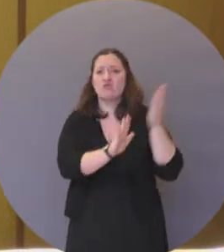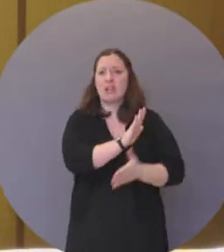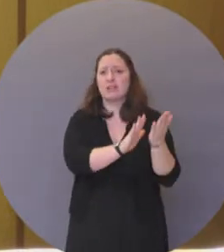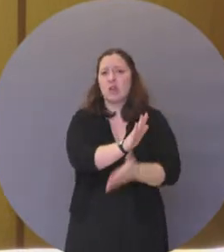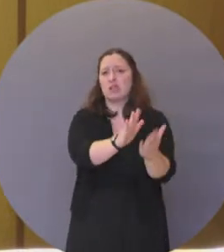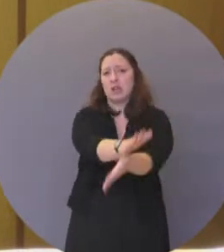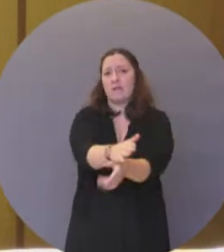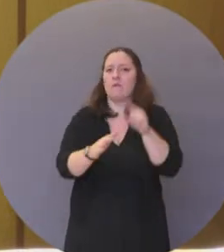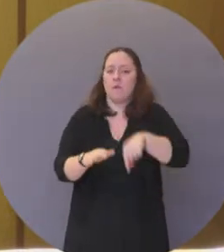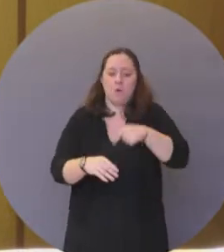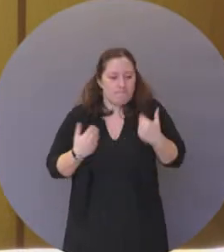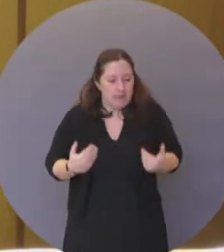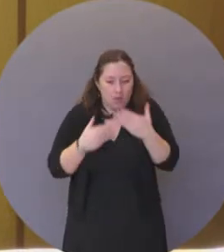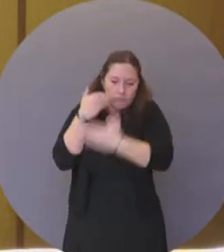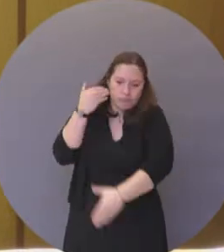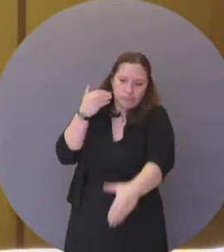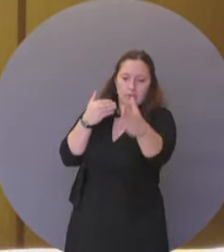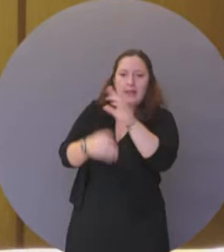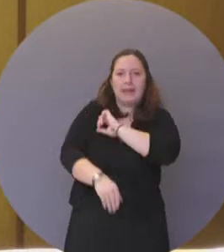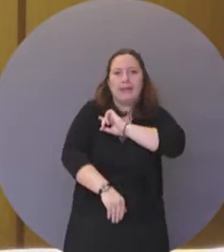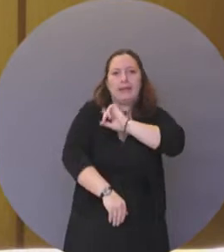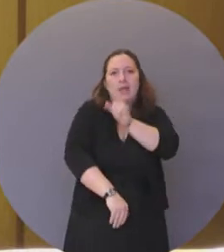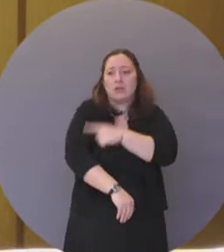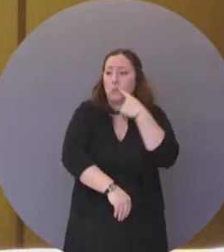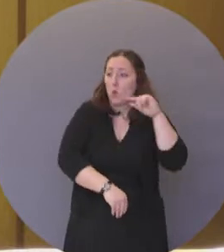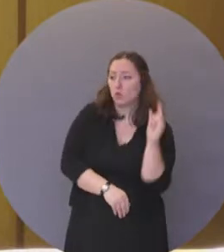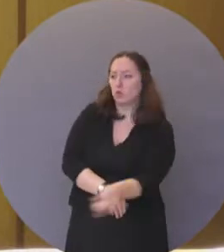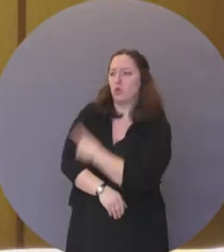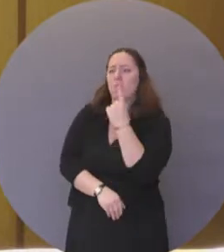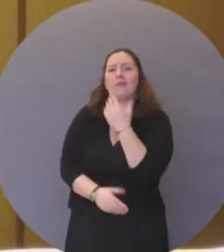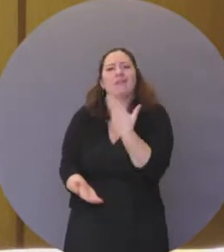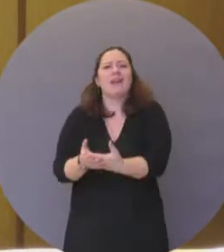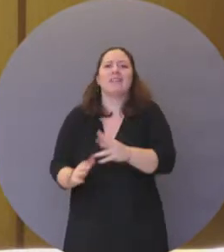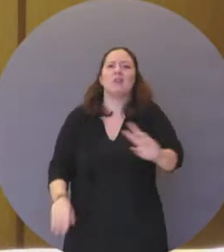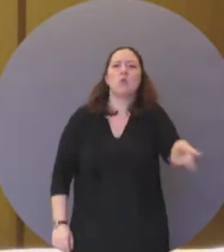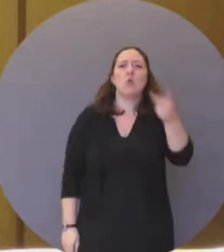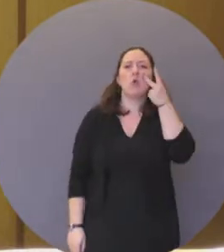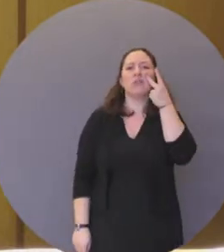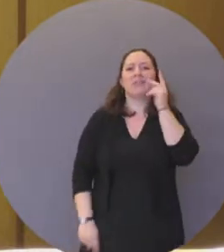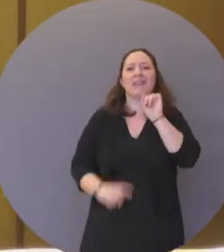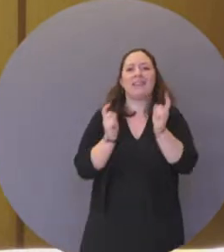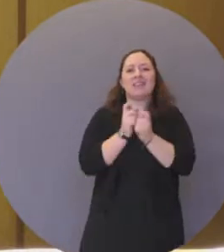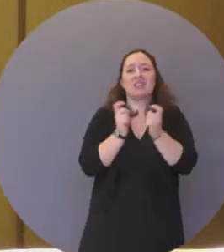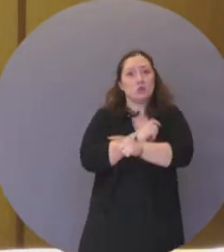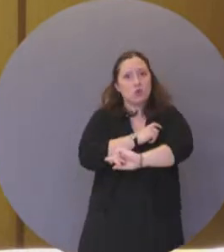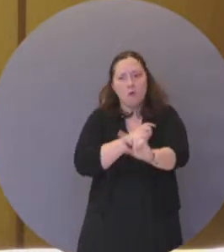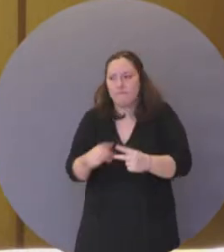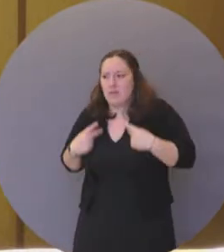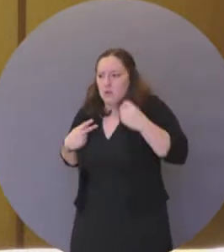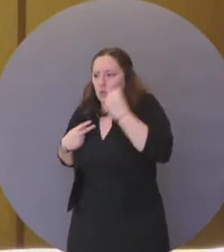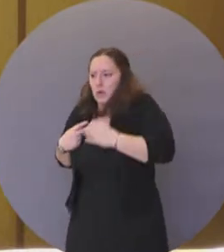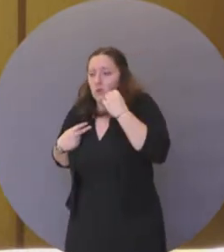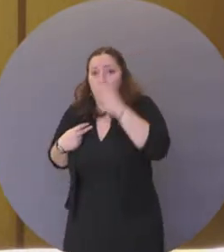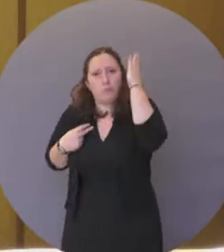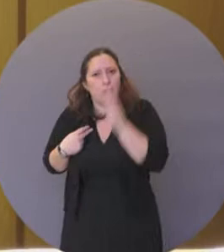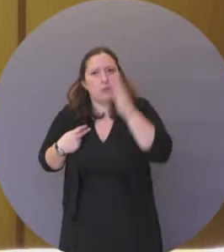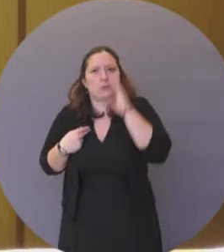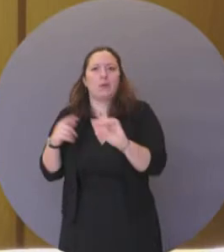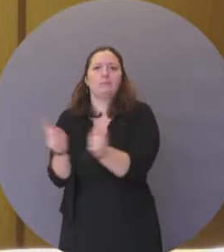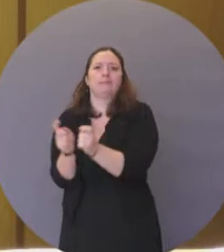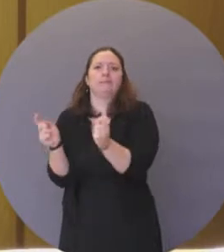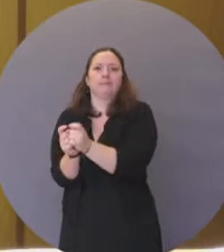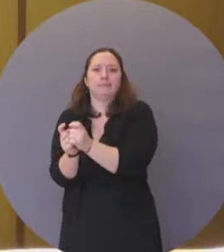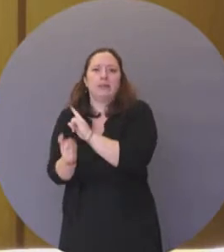tous un accès à l'énergie qui n'est pas un luxe mais un indispensable à la vie quotidienne et pour atteindre